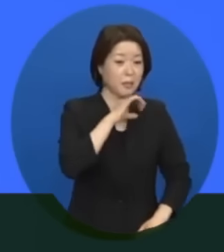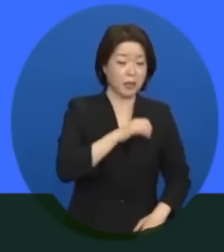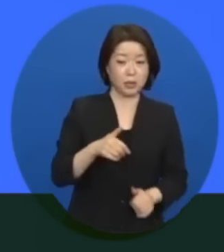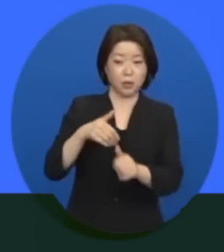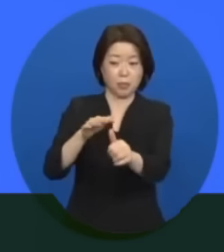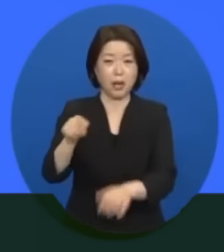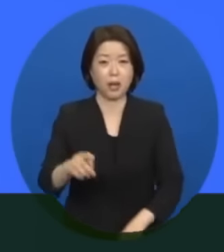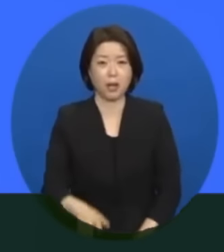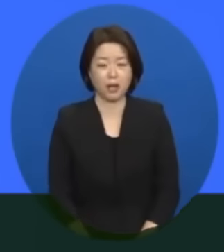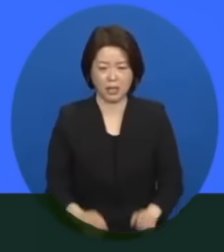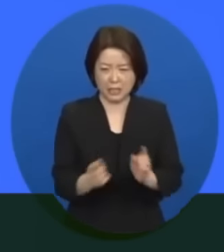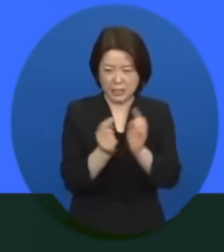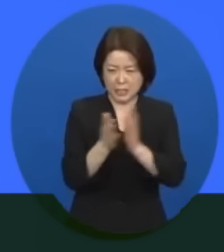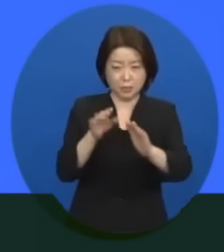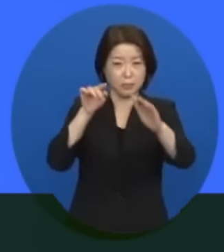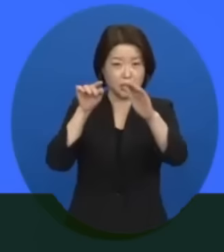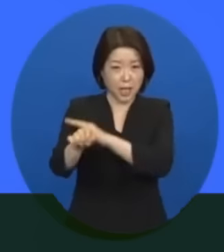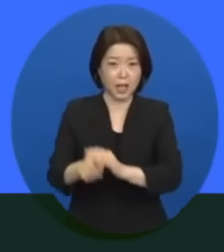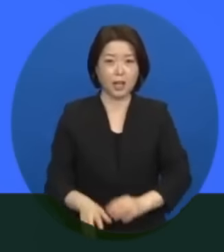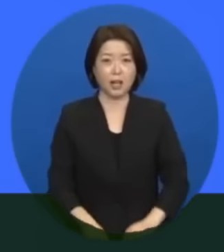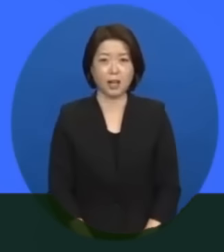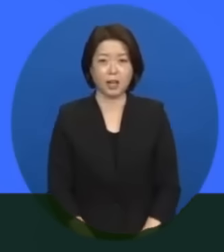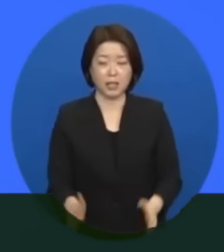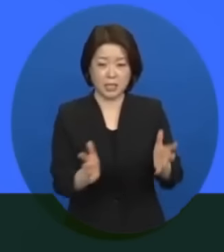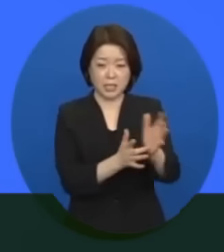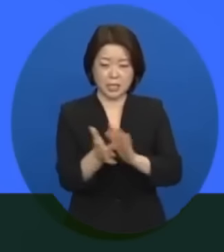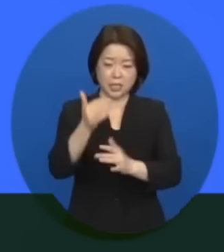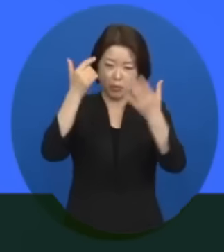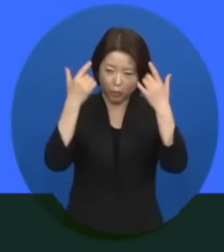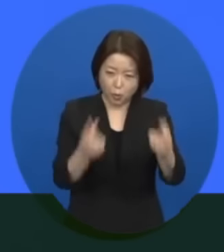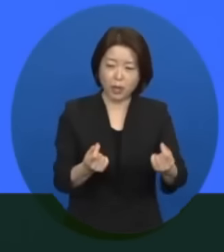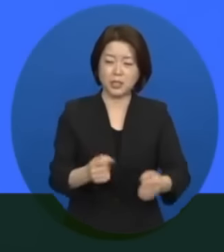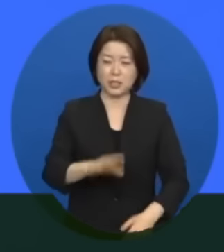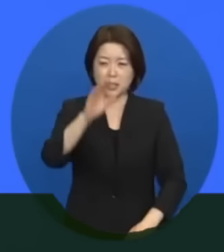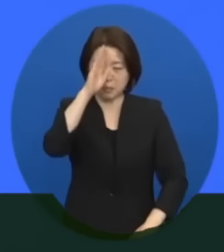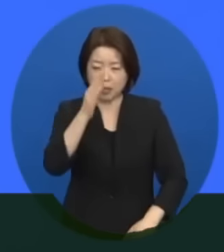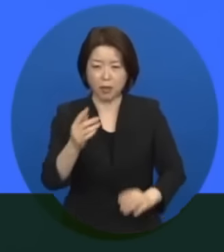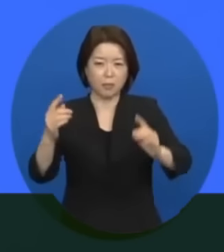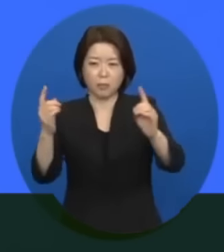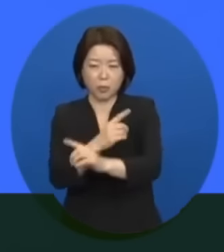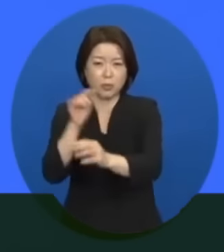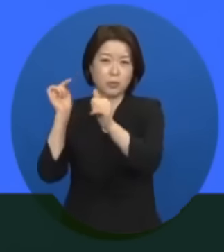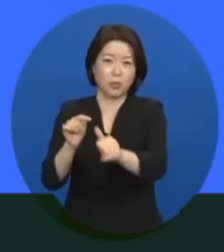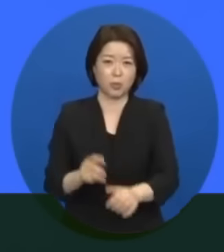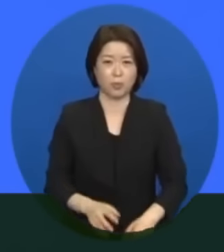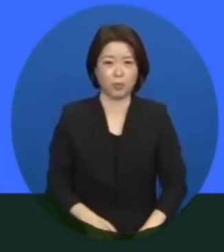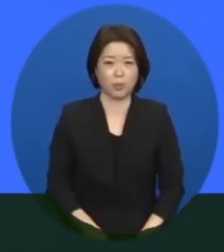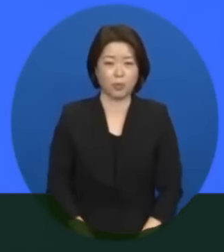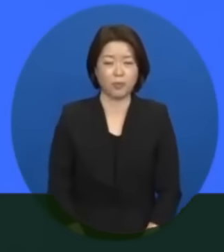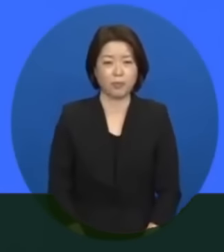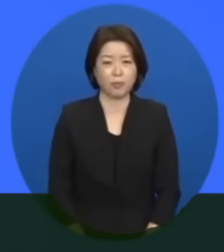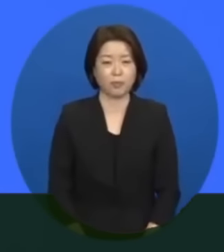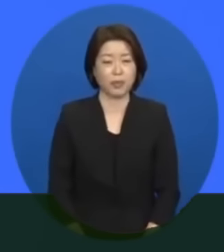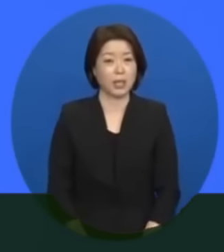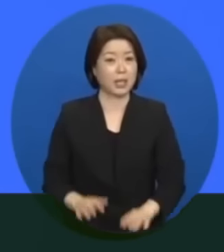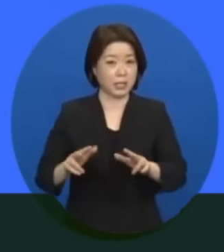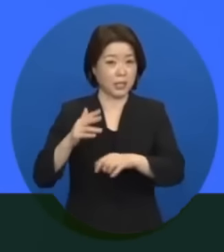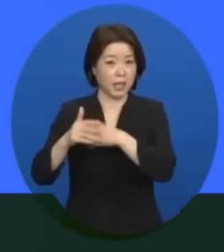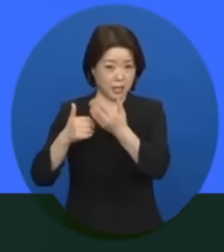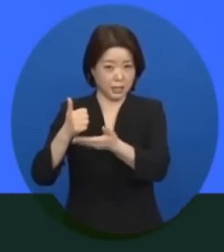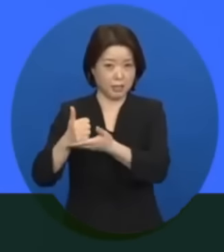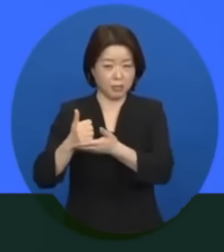애니를 직접 찾아가서 아예 예수님처럼 그냥 병을 고쳐 주시는 거예요 그니까 지금 하나님은요